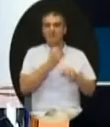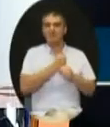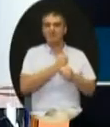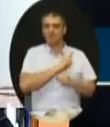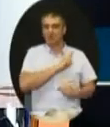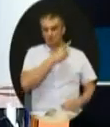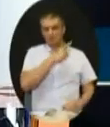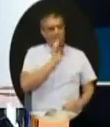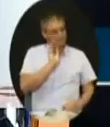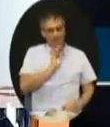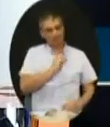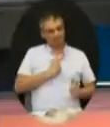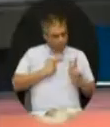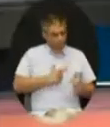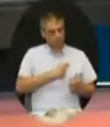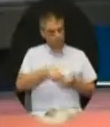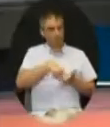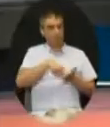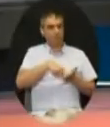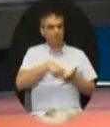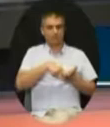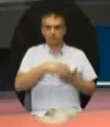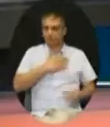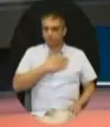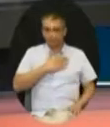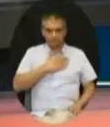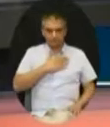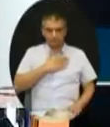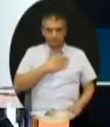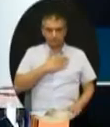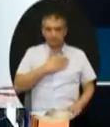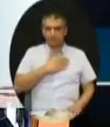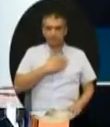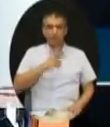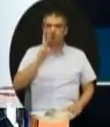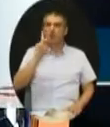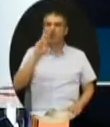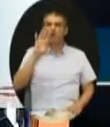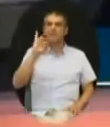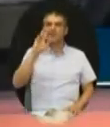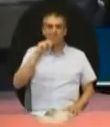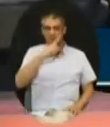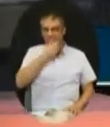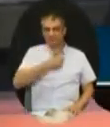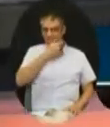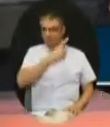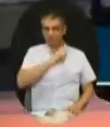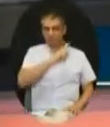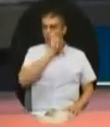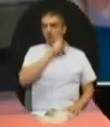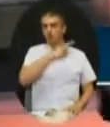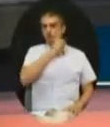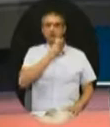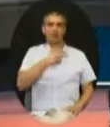הבריטי באמת נלחם. תרשי לי להגיד, קורבין זה לא בדיוק... אצלי בראש